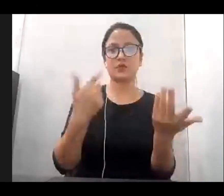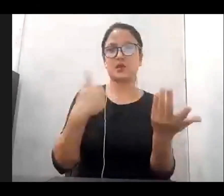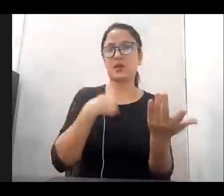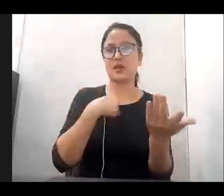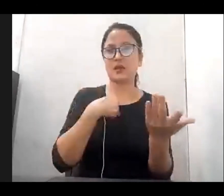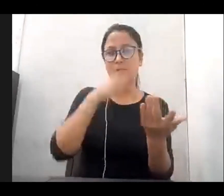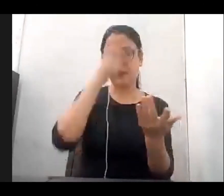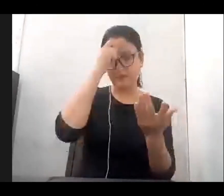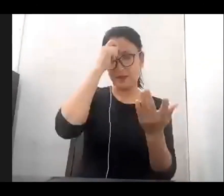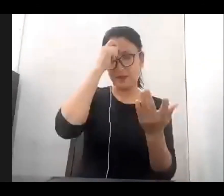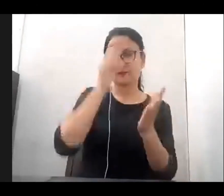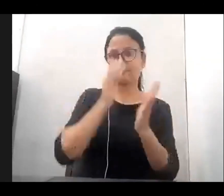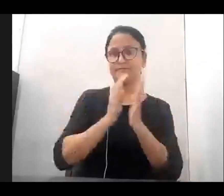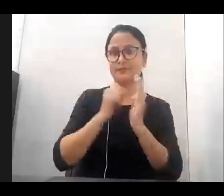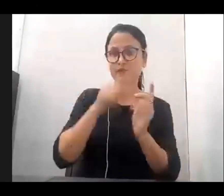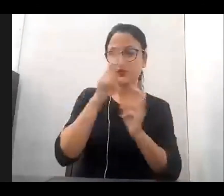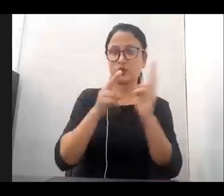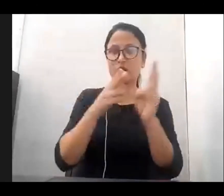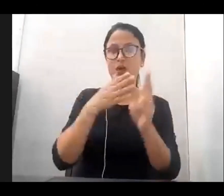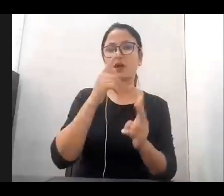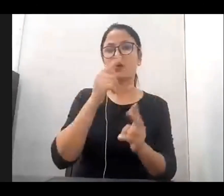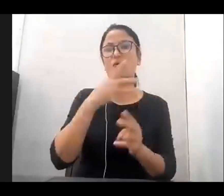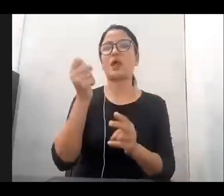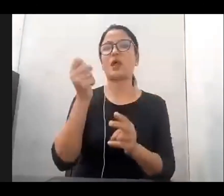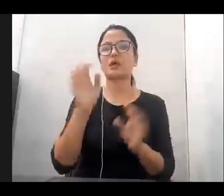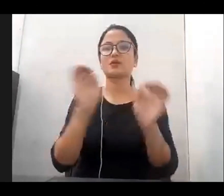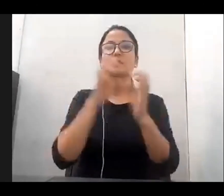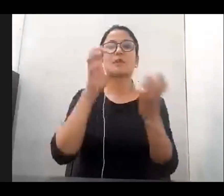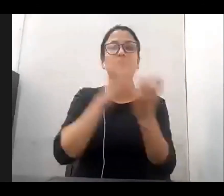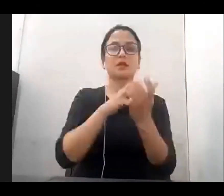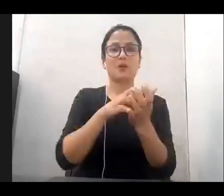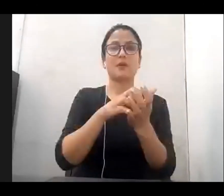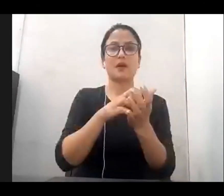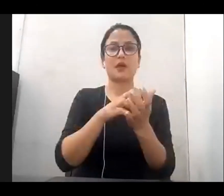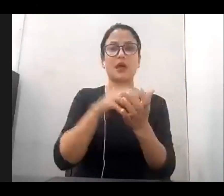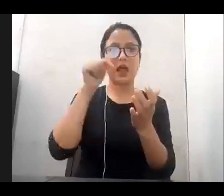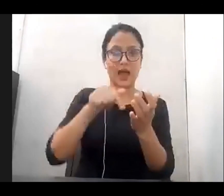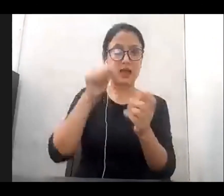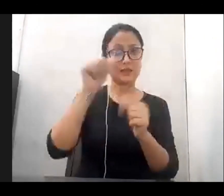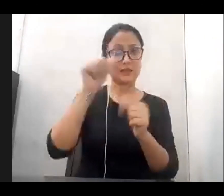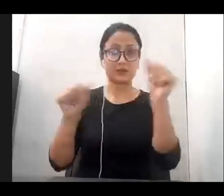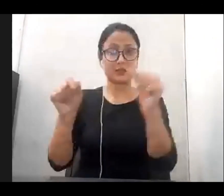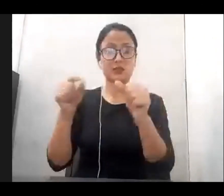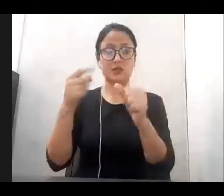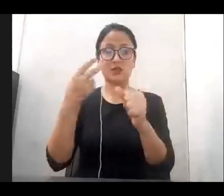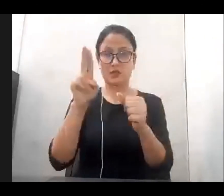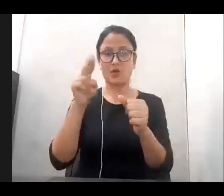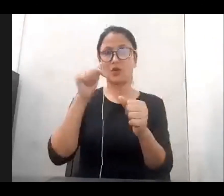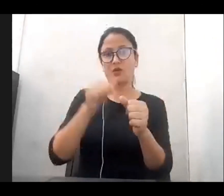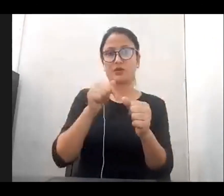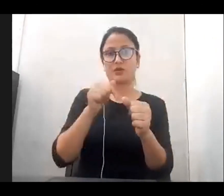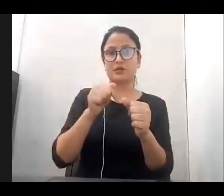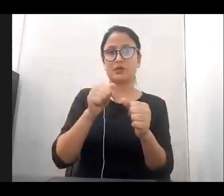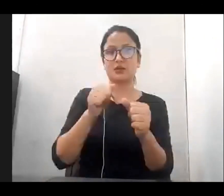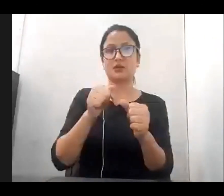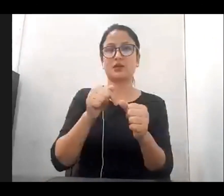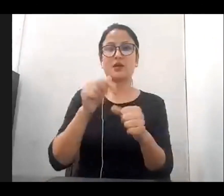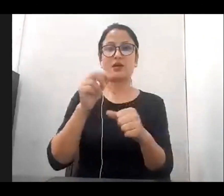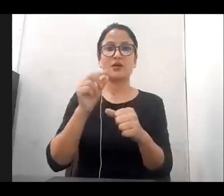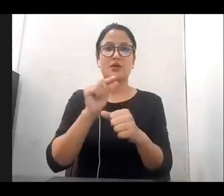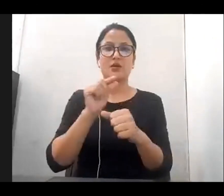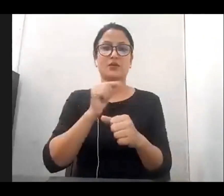यो कुराको लागि चाहिँ सम्बन्धित ठाउँमै बरु चाहिँ अब आज जसरी भयो हामीले एउटा ओकेजनको रूपमा चाहिँ यसरी